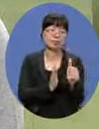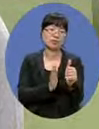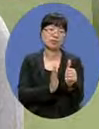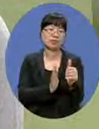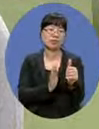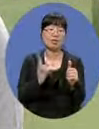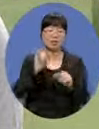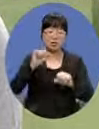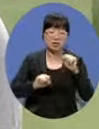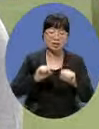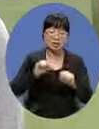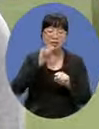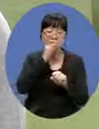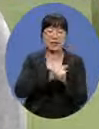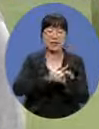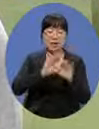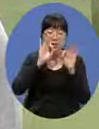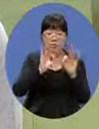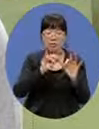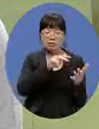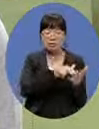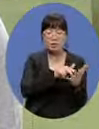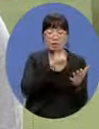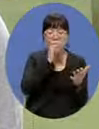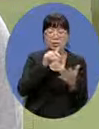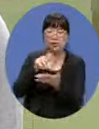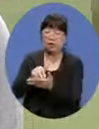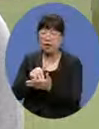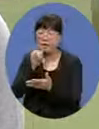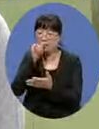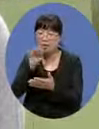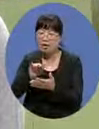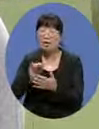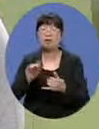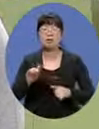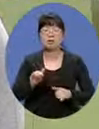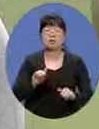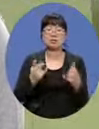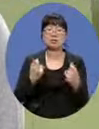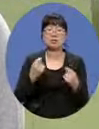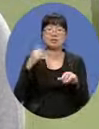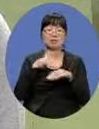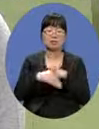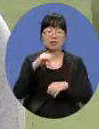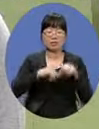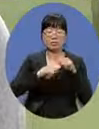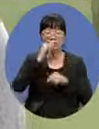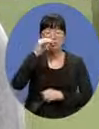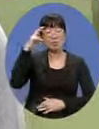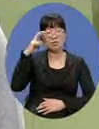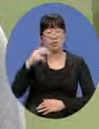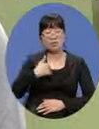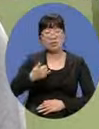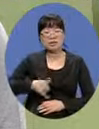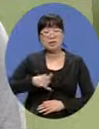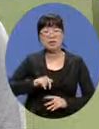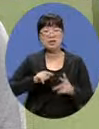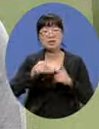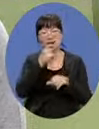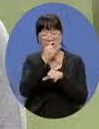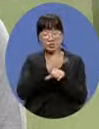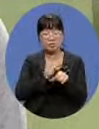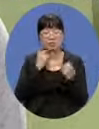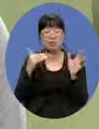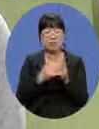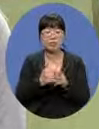행동하는지. 네. 이 경우는 이렇다. 아, 저 경우는 저랬는데. 그러면 아이는 아, 우리 아이는 이런 식으로 행동하는구나 해서 내 아이를 이해할 수가